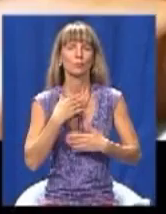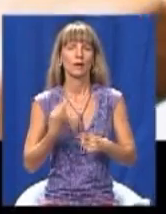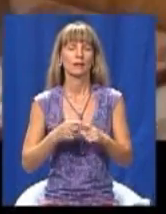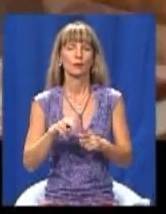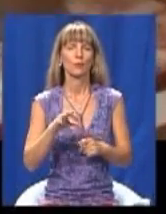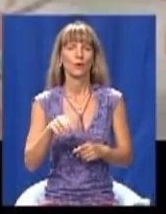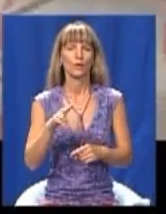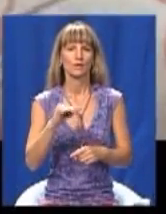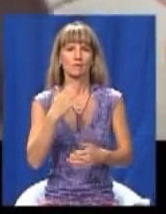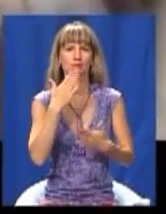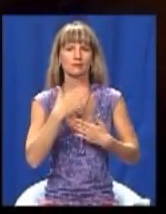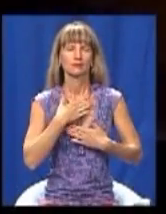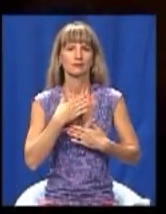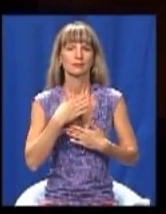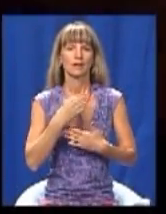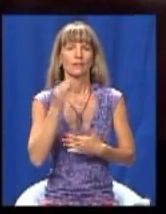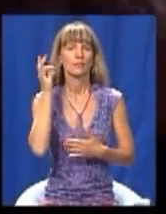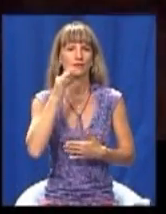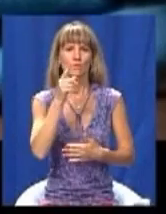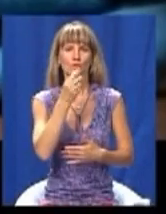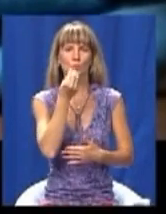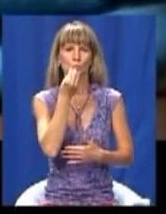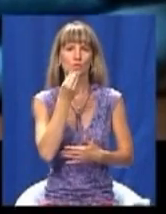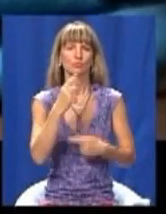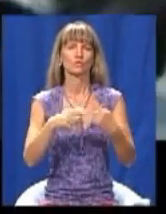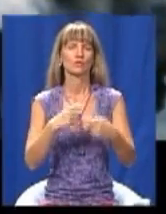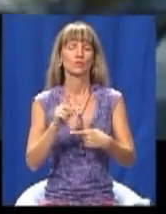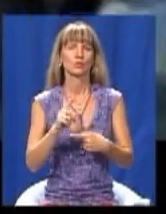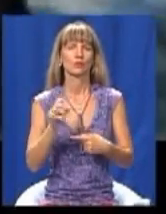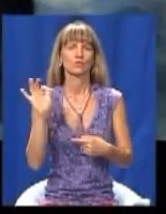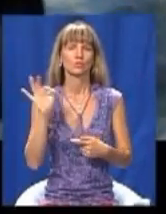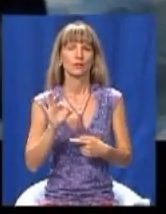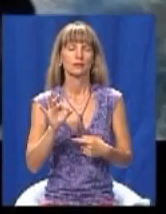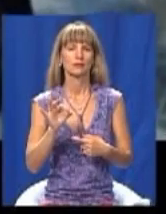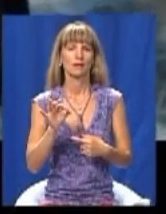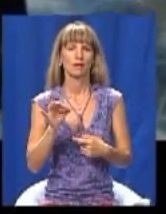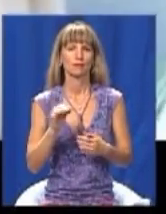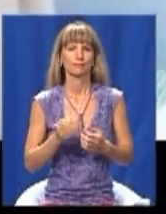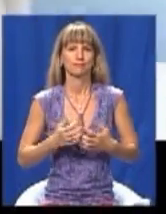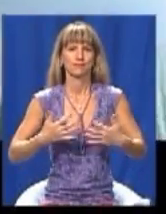породи обожнюють поласувати смачненьким, через що частенько набирають зайву вагу.